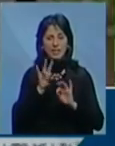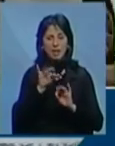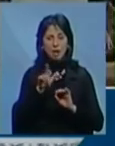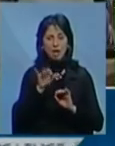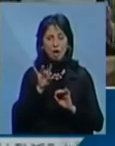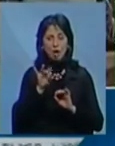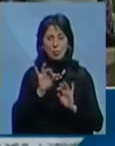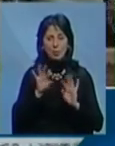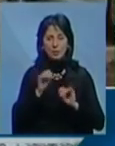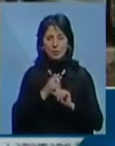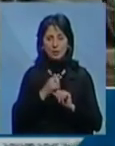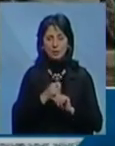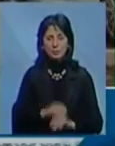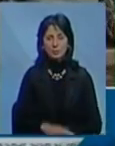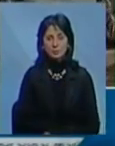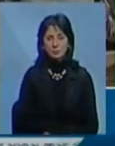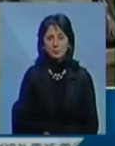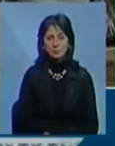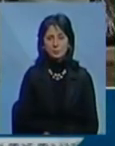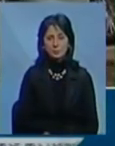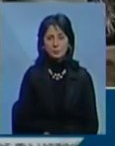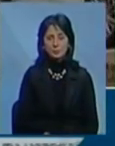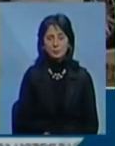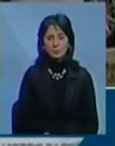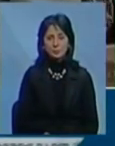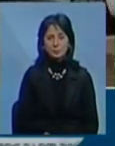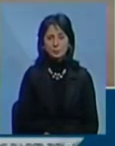ნინო გიორგობიანი გააკეთებს